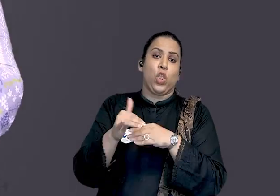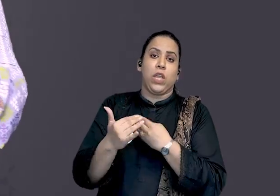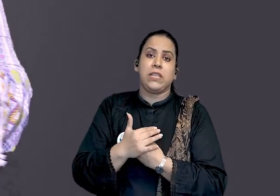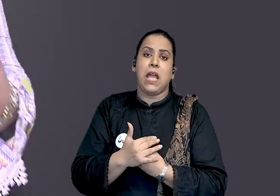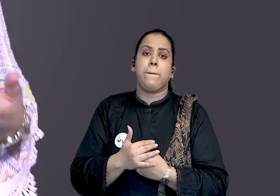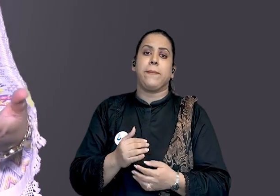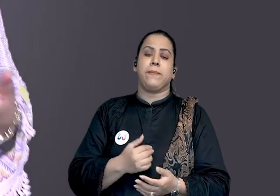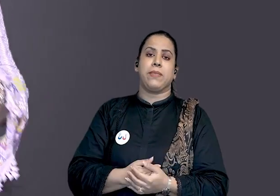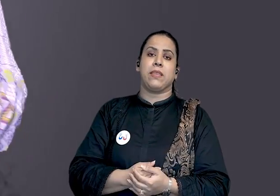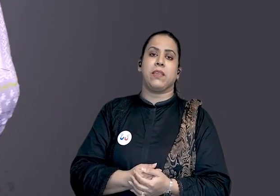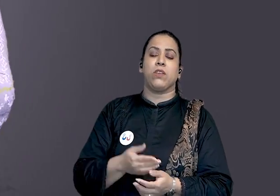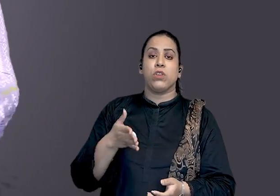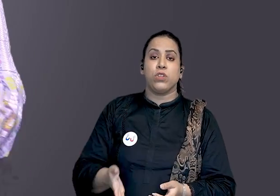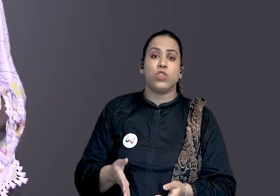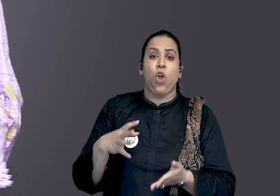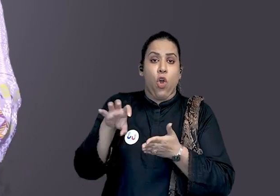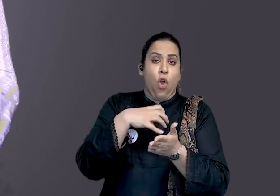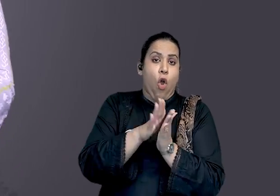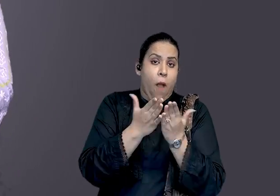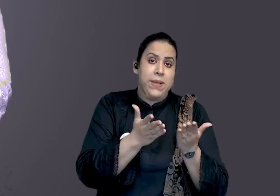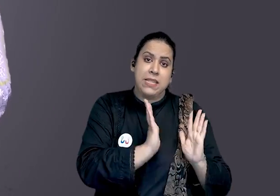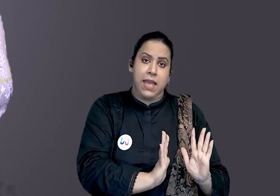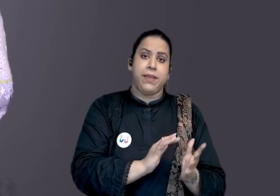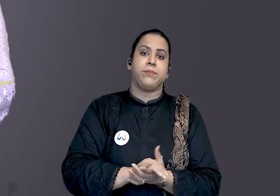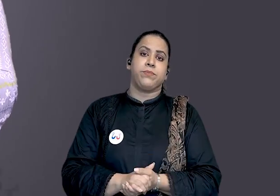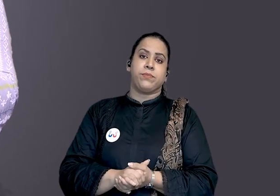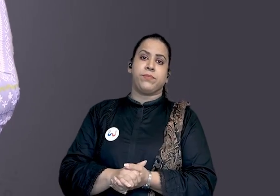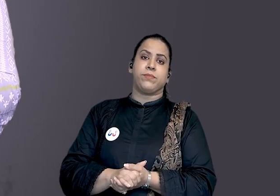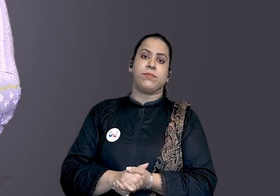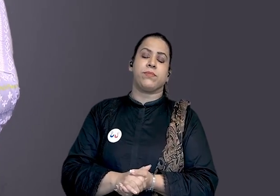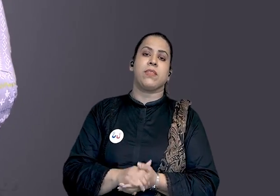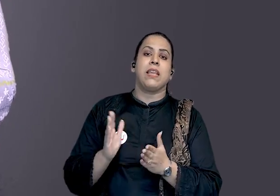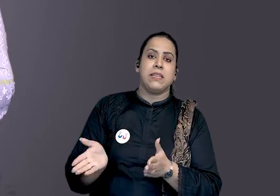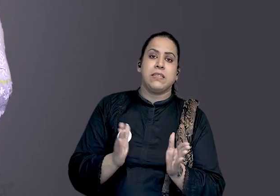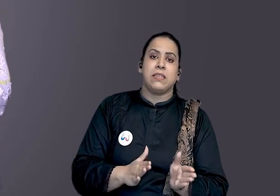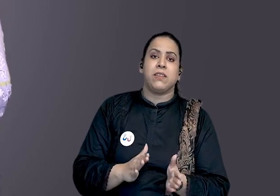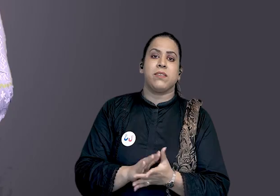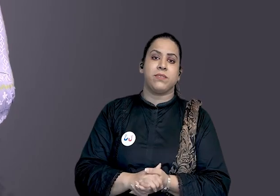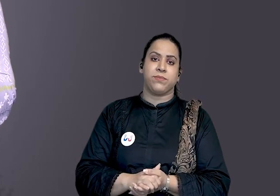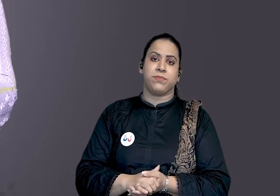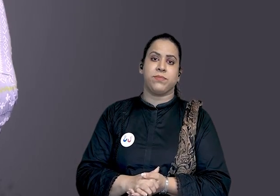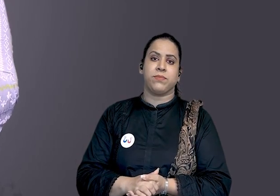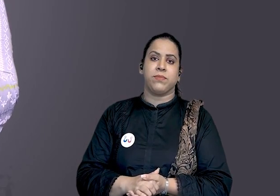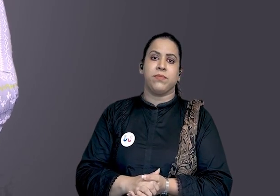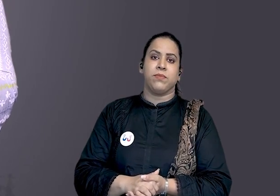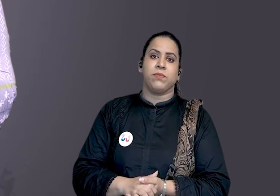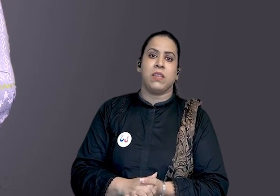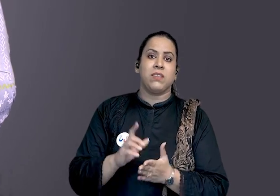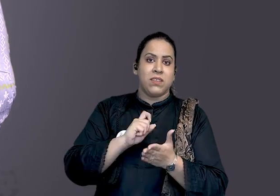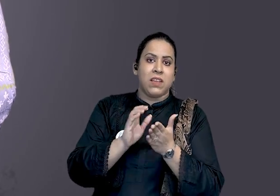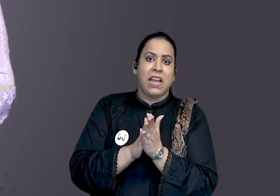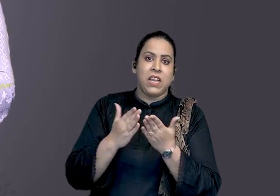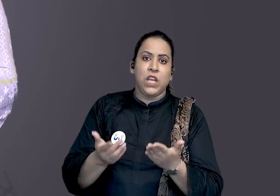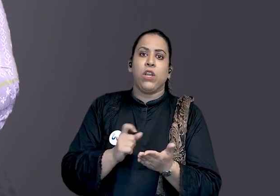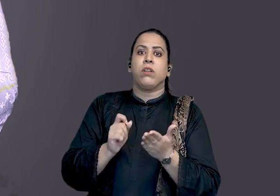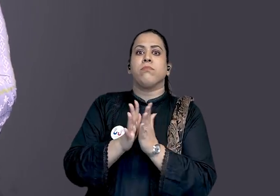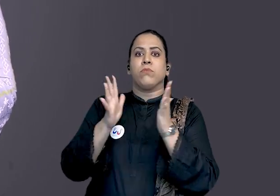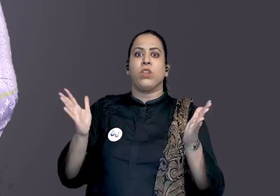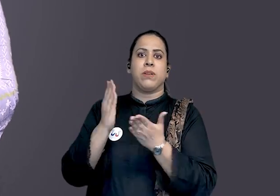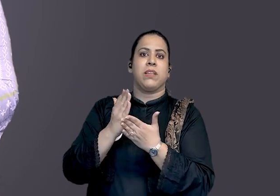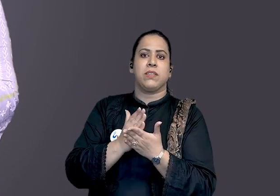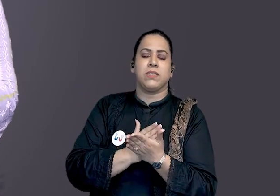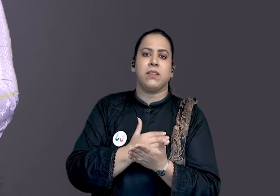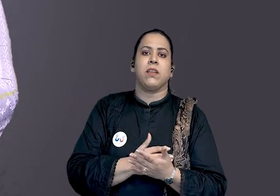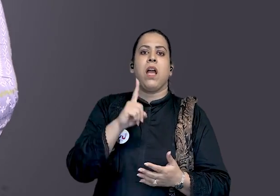ایک کورسپونڈنس ہوئی، اسپیشلی 1857 کی جنگ آزادی میں جو ٹیلی گرامز